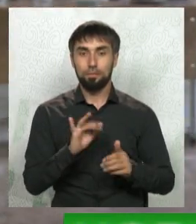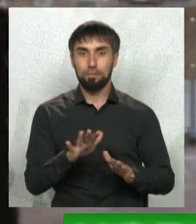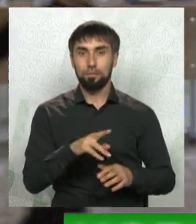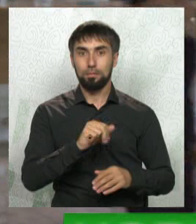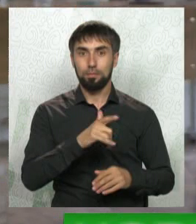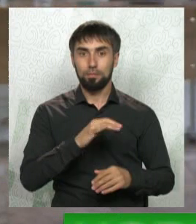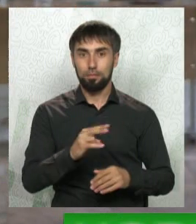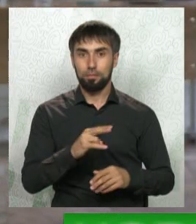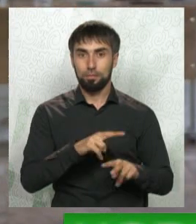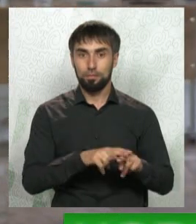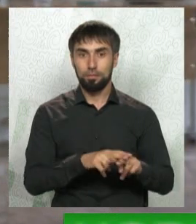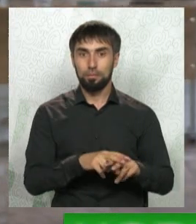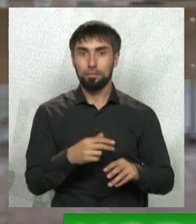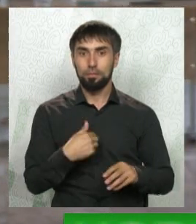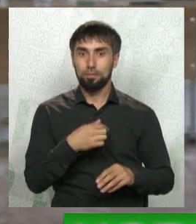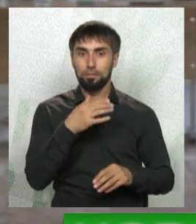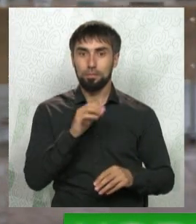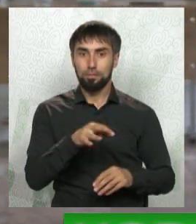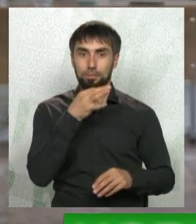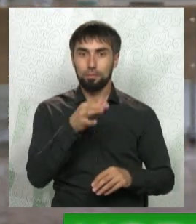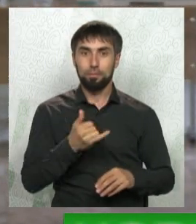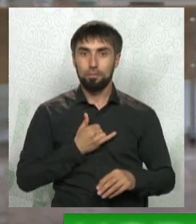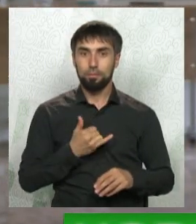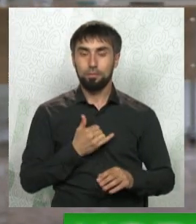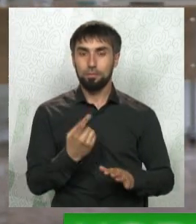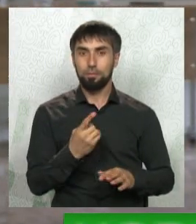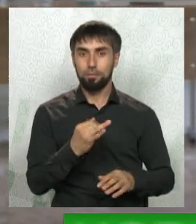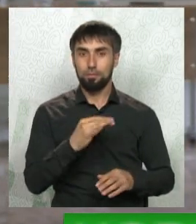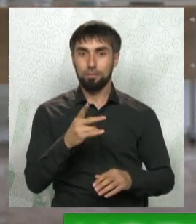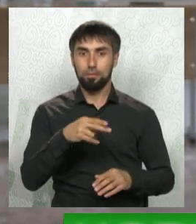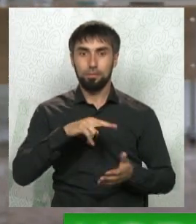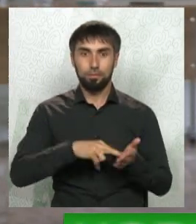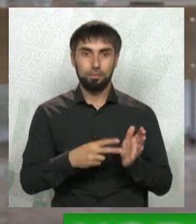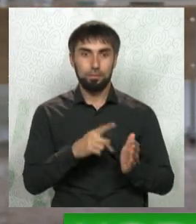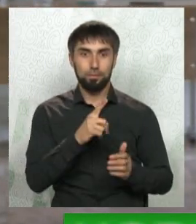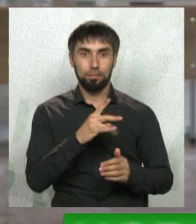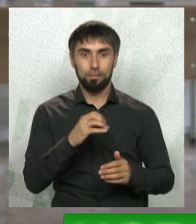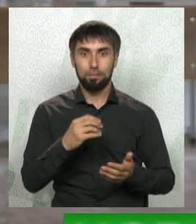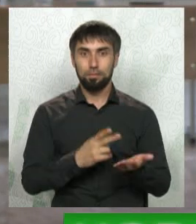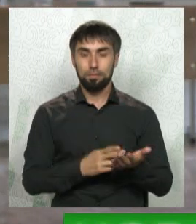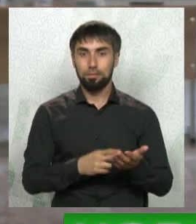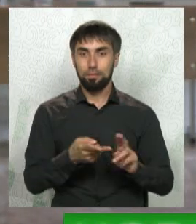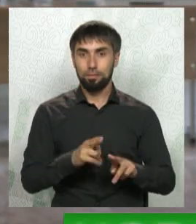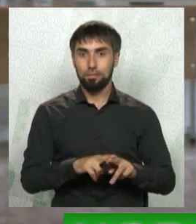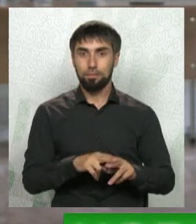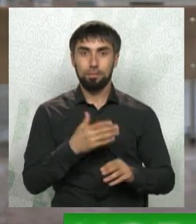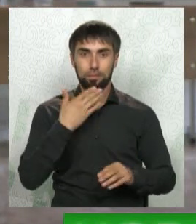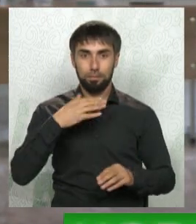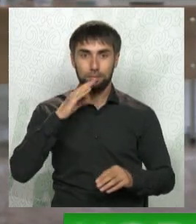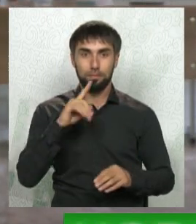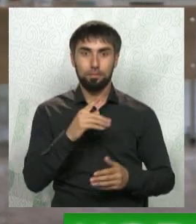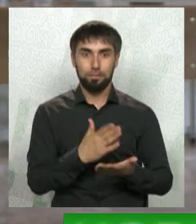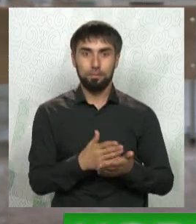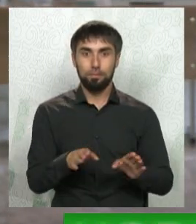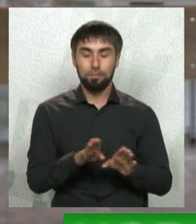Дагестане. Я вам скажу, у нас один уровень в плане знаний Корана. Поэтому, альхамдулилля, что есть